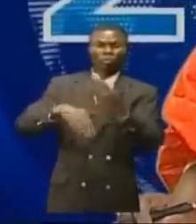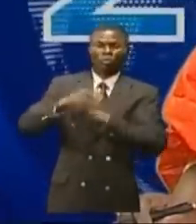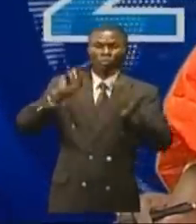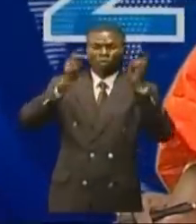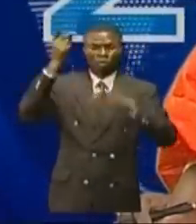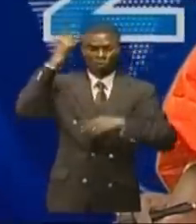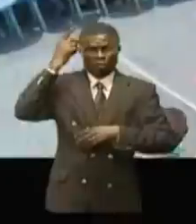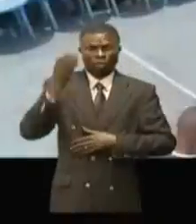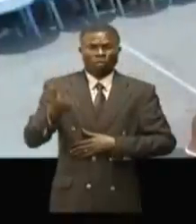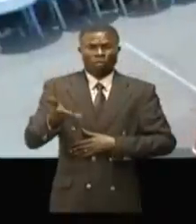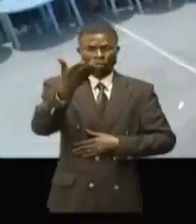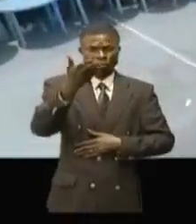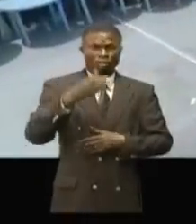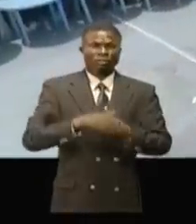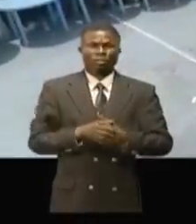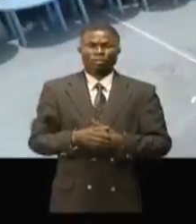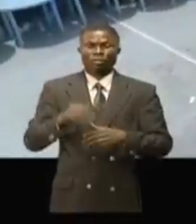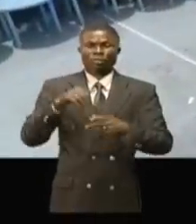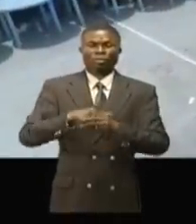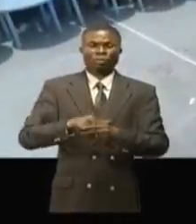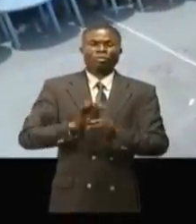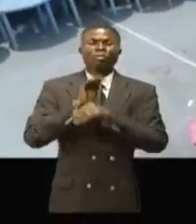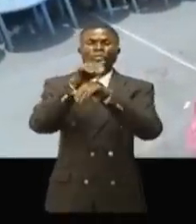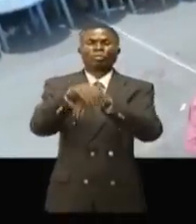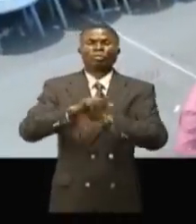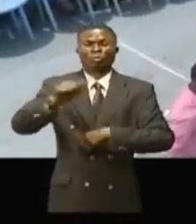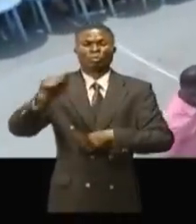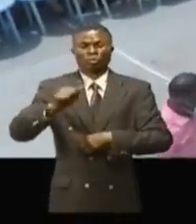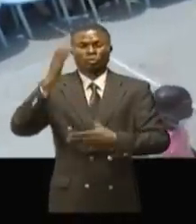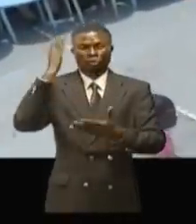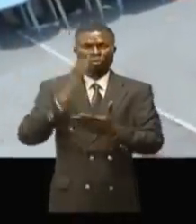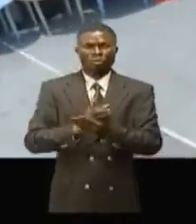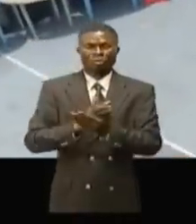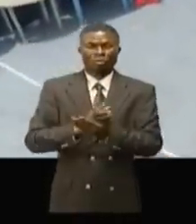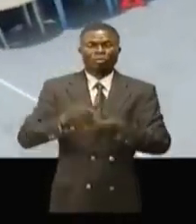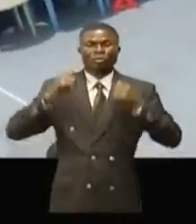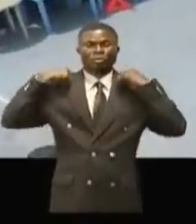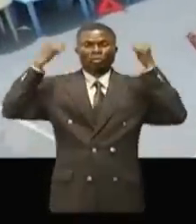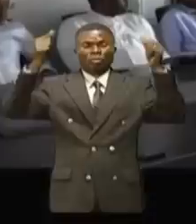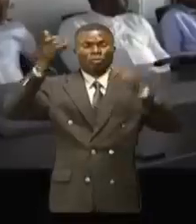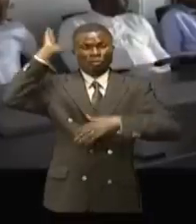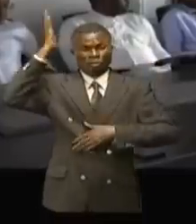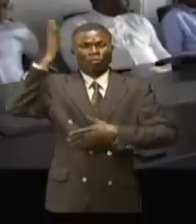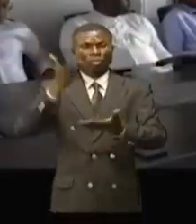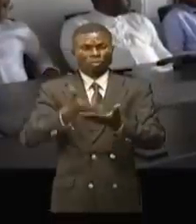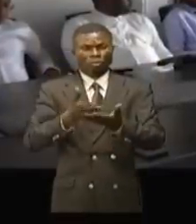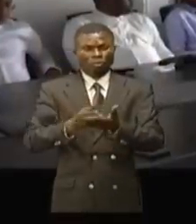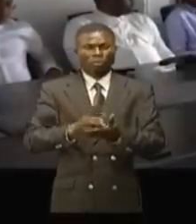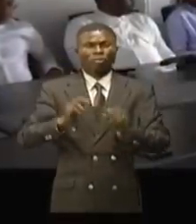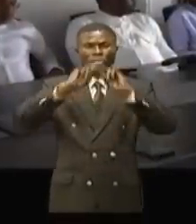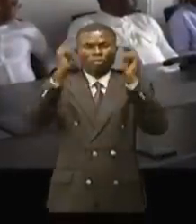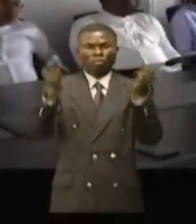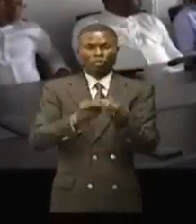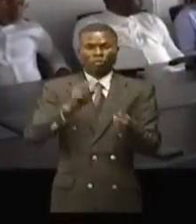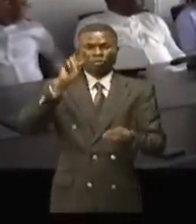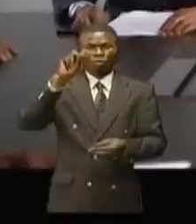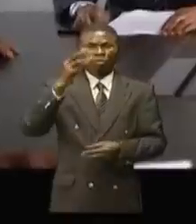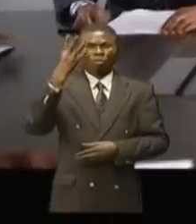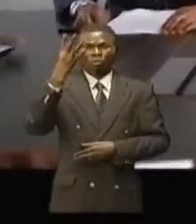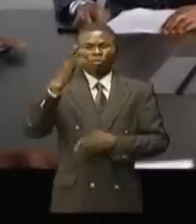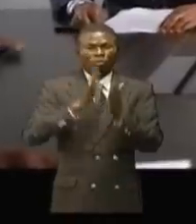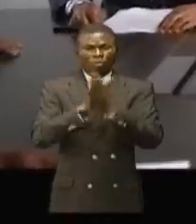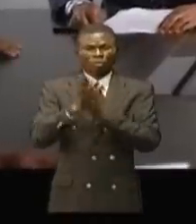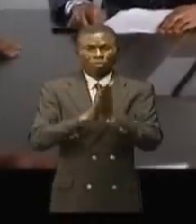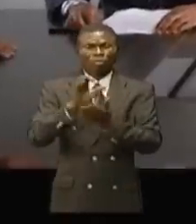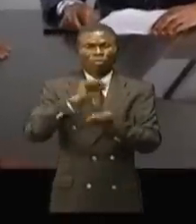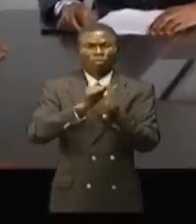Lelo. Dans sa participation à la lutte contre la délinquance juvénile, G24 est très intéressé par